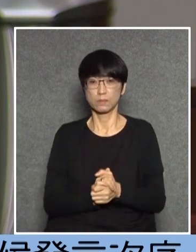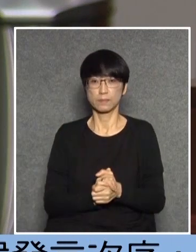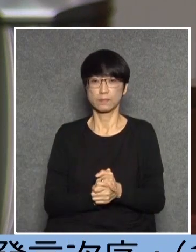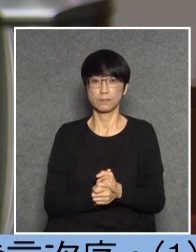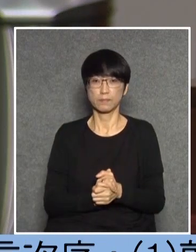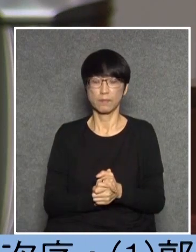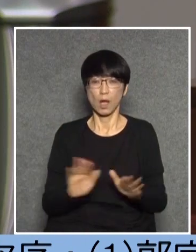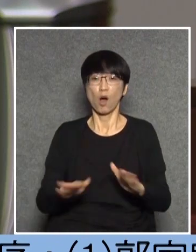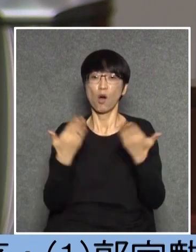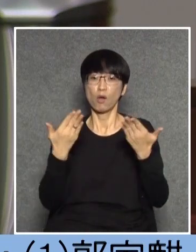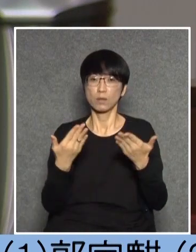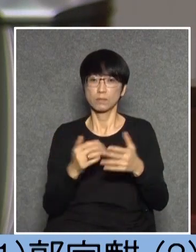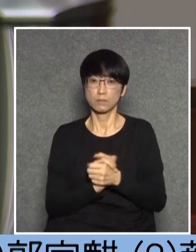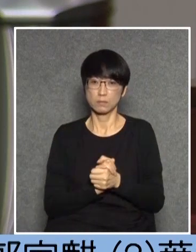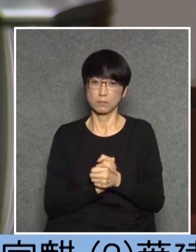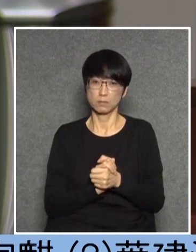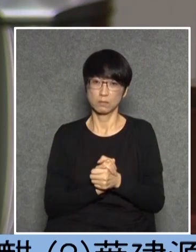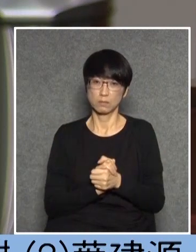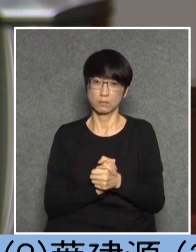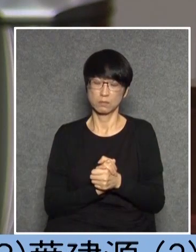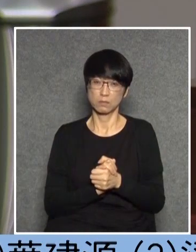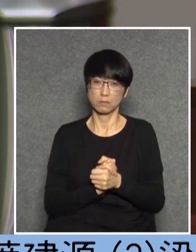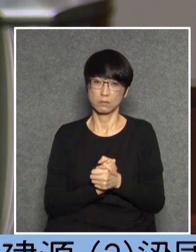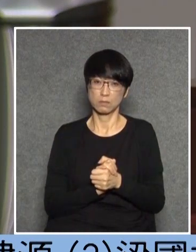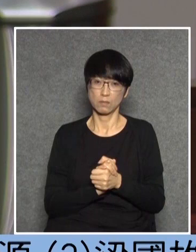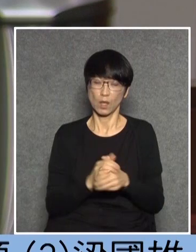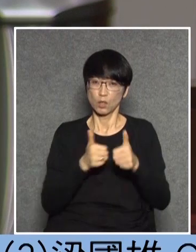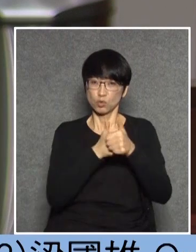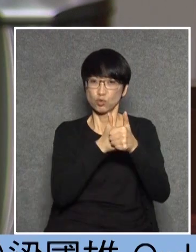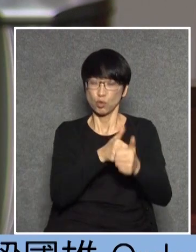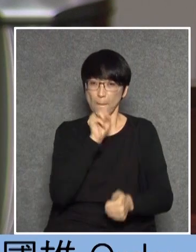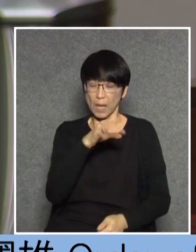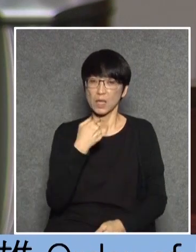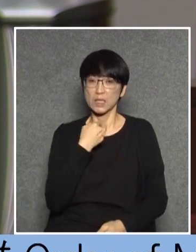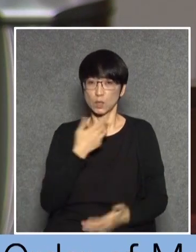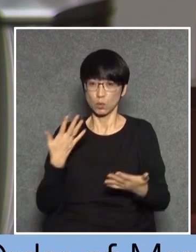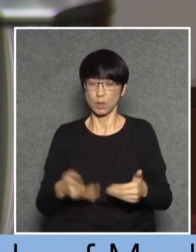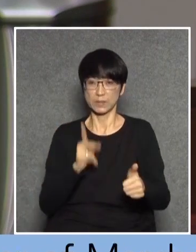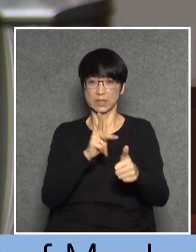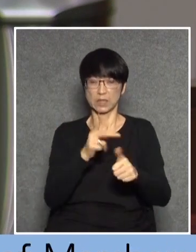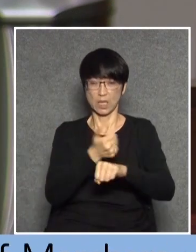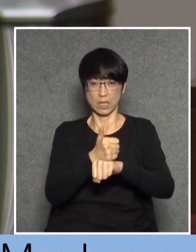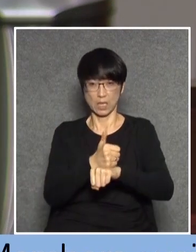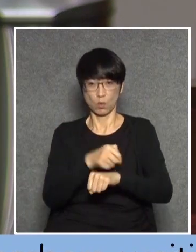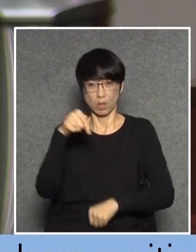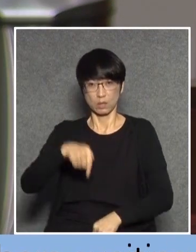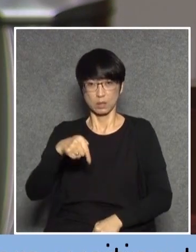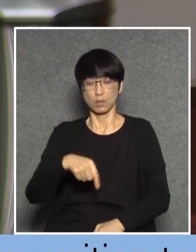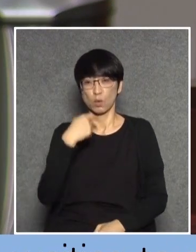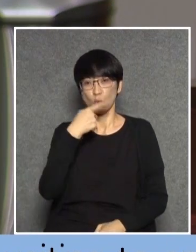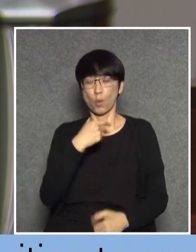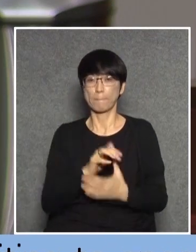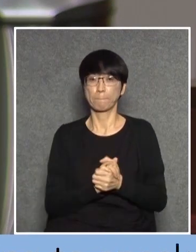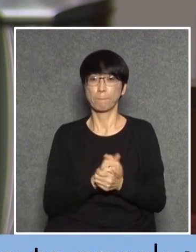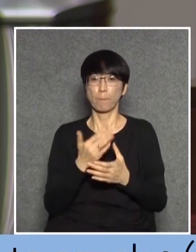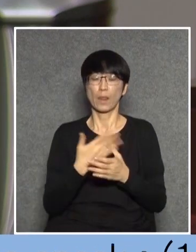即是啟用呢？嗱，呢啲都係值得我哋追究嘅問題，所以今日借呢個機會咧，即係我喺呢度又可以講下，因為其